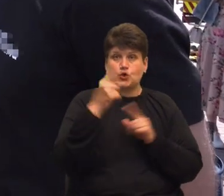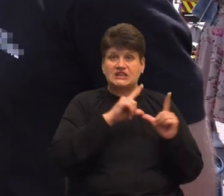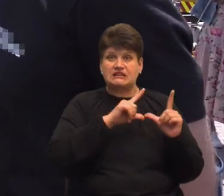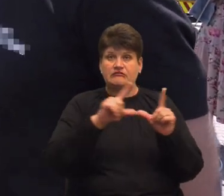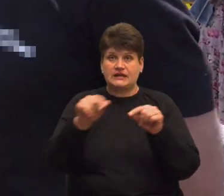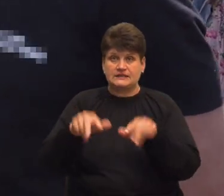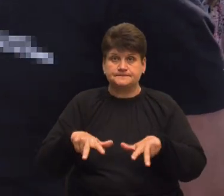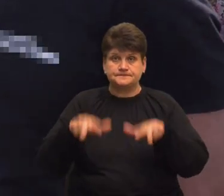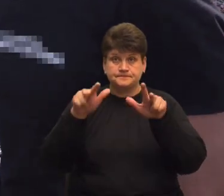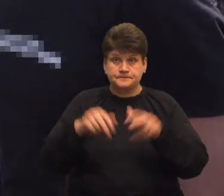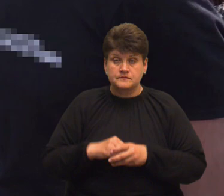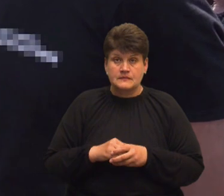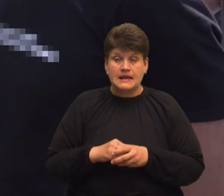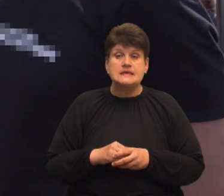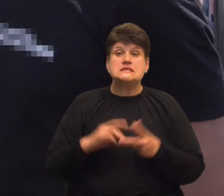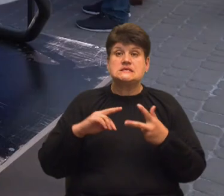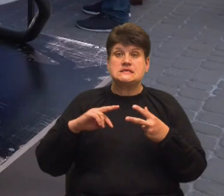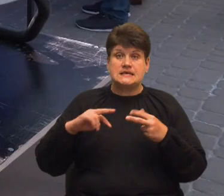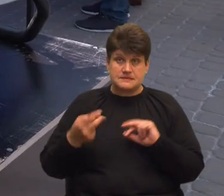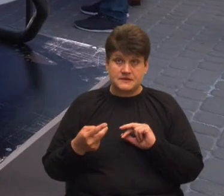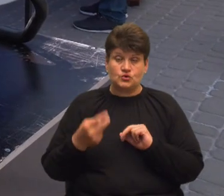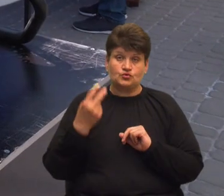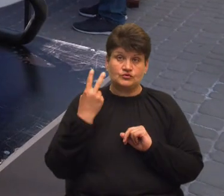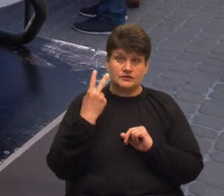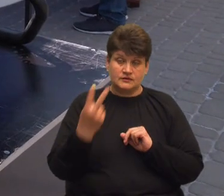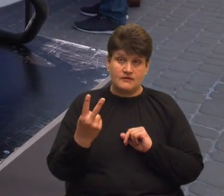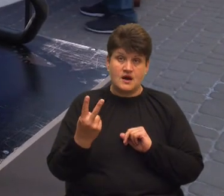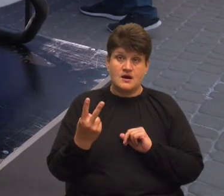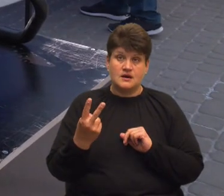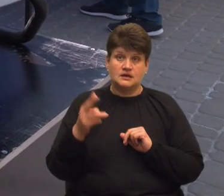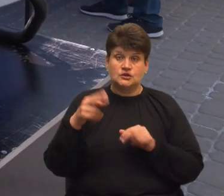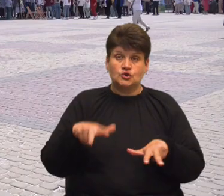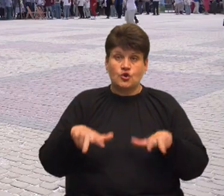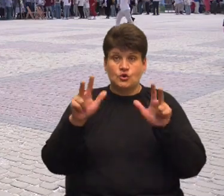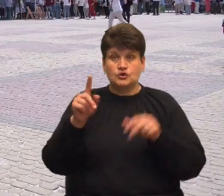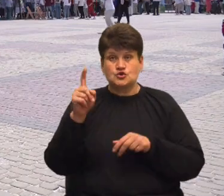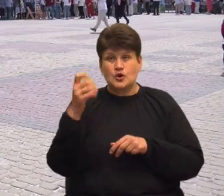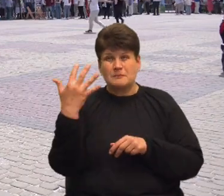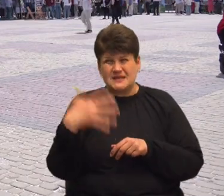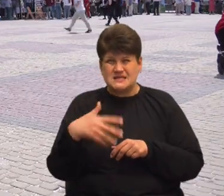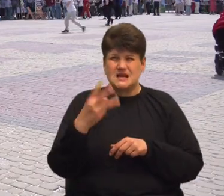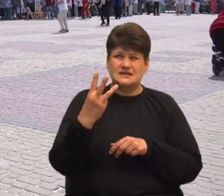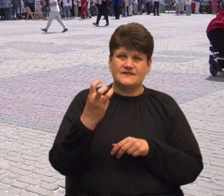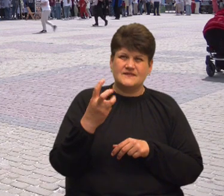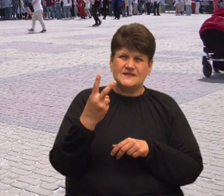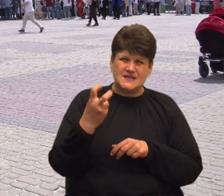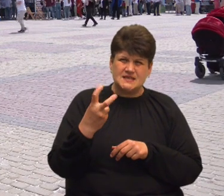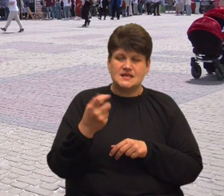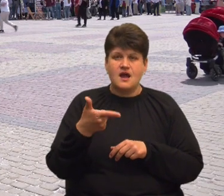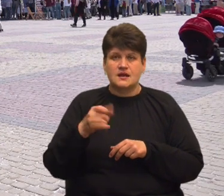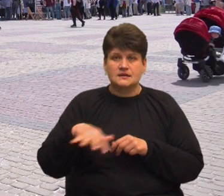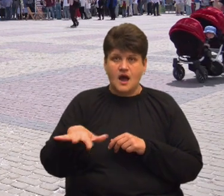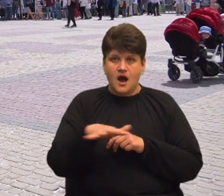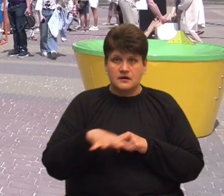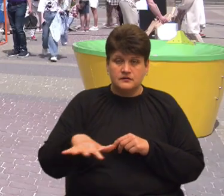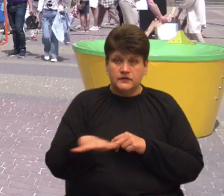за зміну два таких дрони обробляють в середньому 150-200 гектарів у цьогорічних наукових пікніках взяло